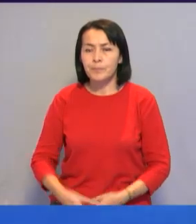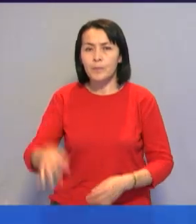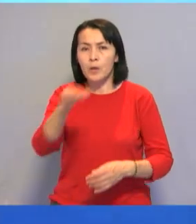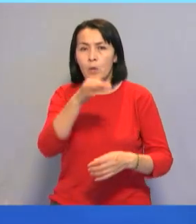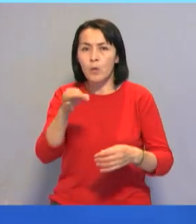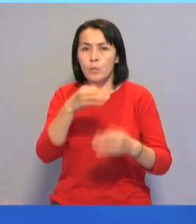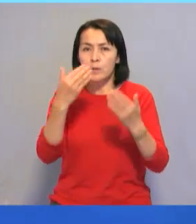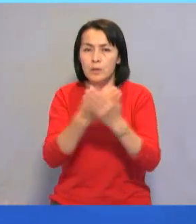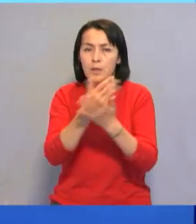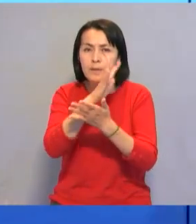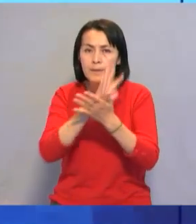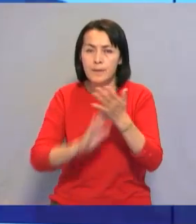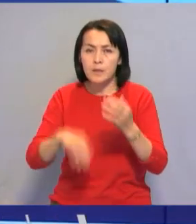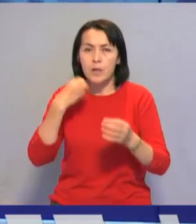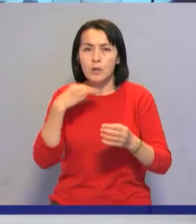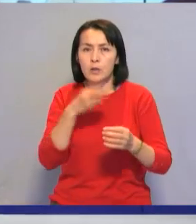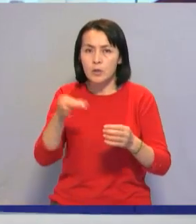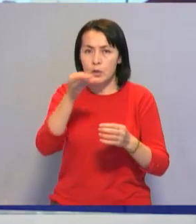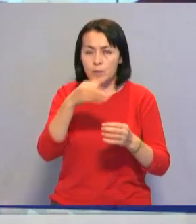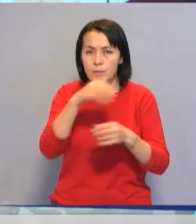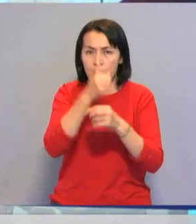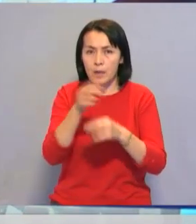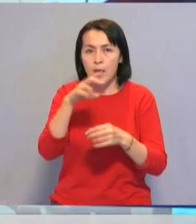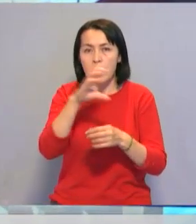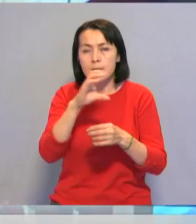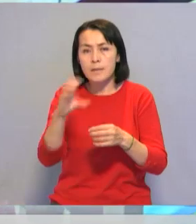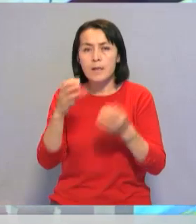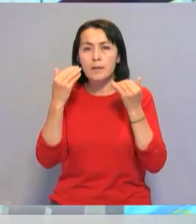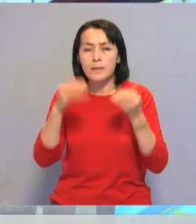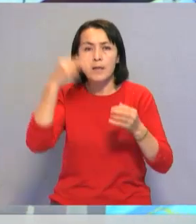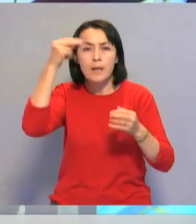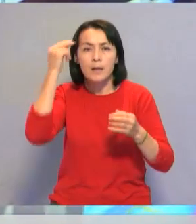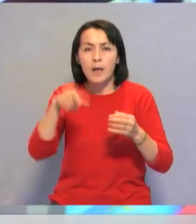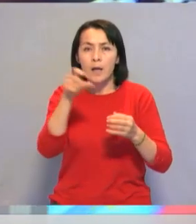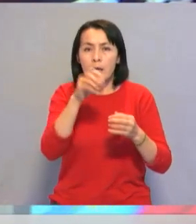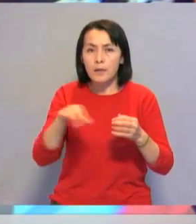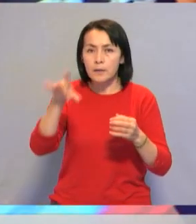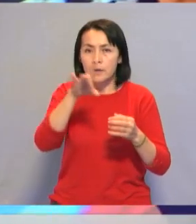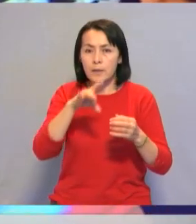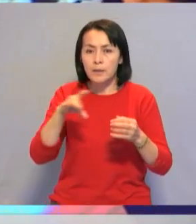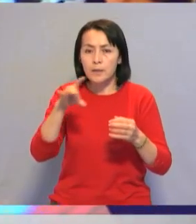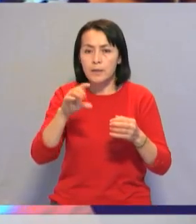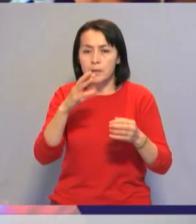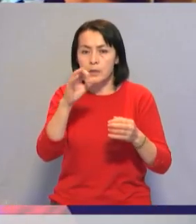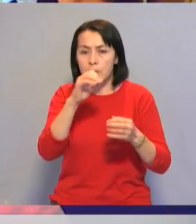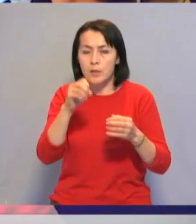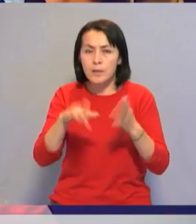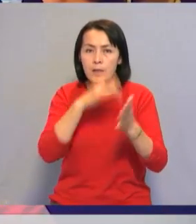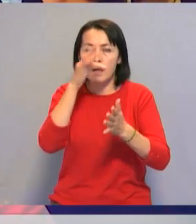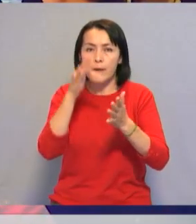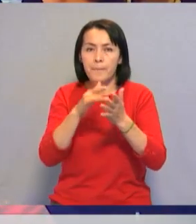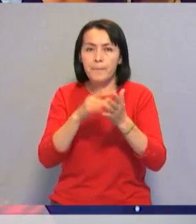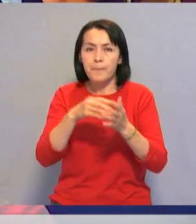Облыс жаңалықтарын жалғастырамыз. Түркістан облысының әкімі Дархан Сатыбалды Қытай Халық Республикасы Сычуан